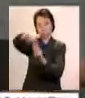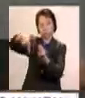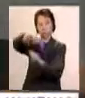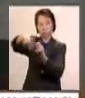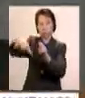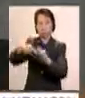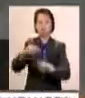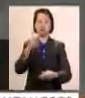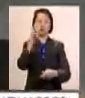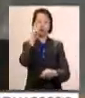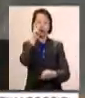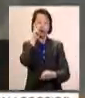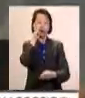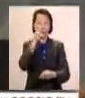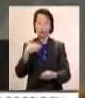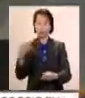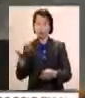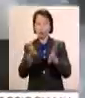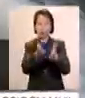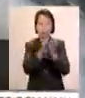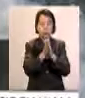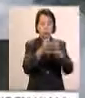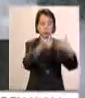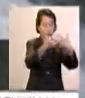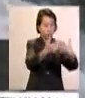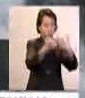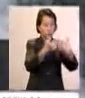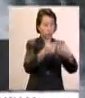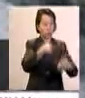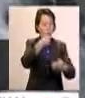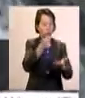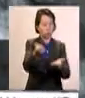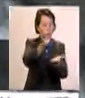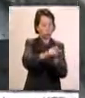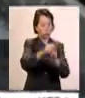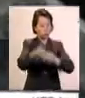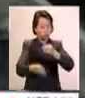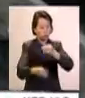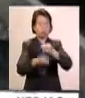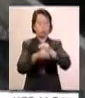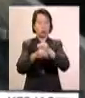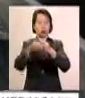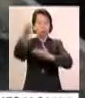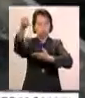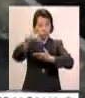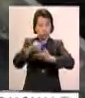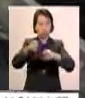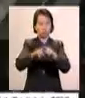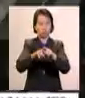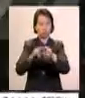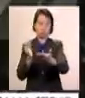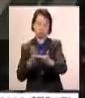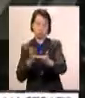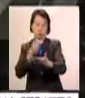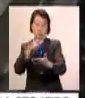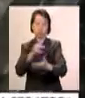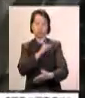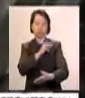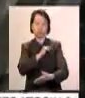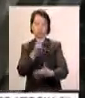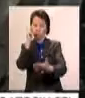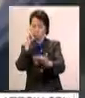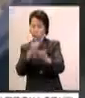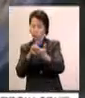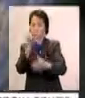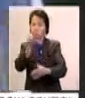di Kulim, Kedah. Beliau juga meminta pengusaha kilang menyatakan maklumat tambahan berhubung pengimport mereka sebagai rujukan untuk Kementerian mengenal